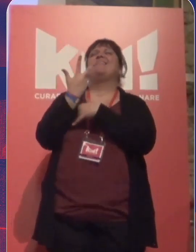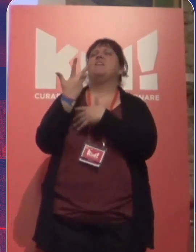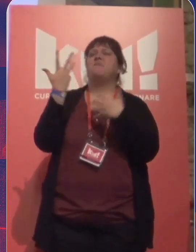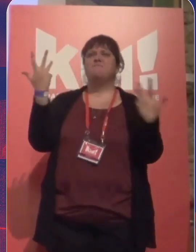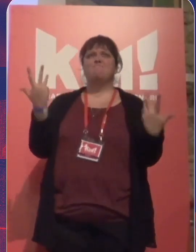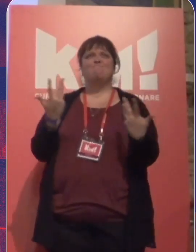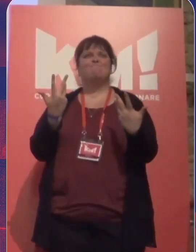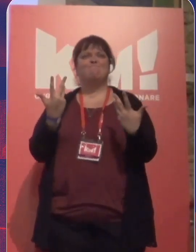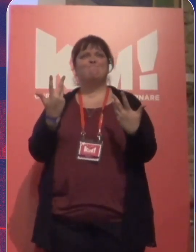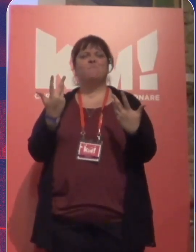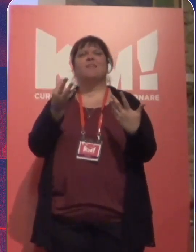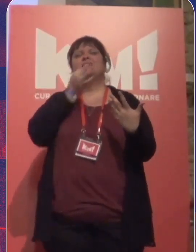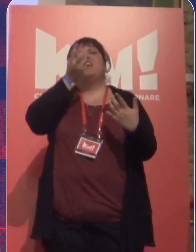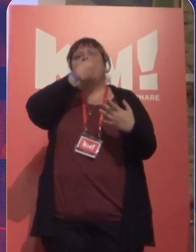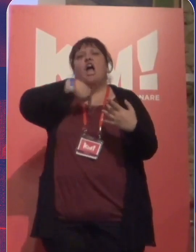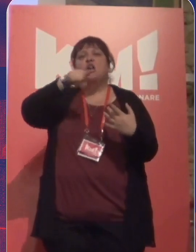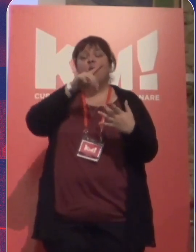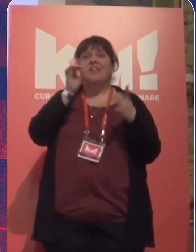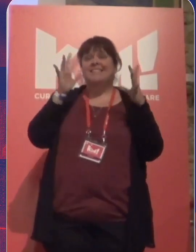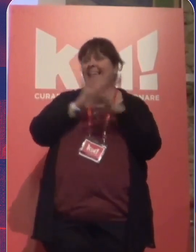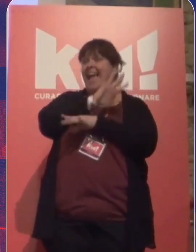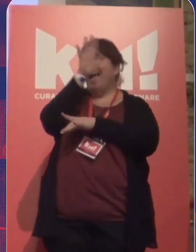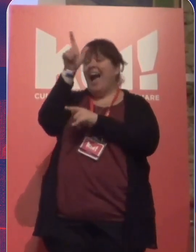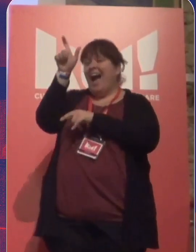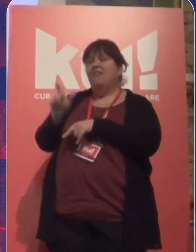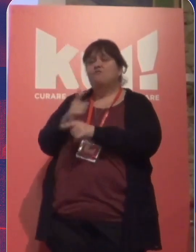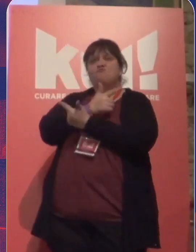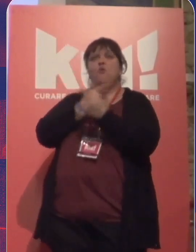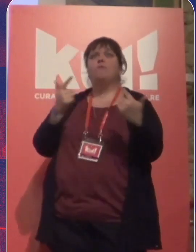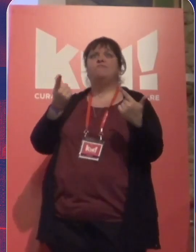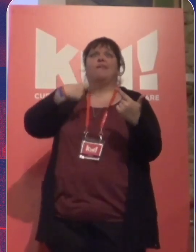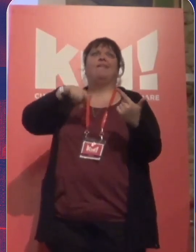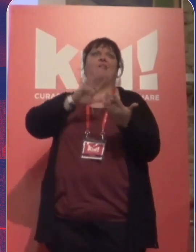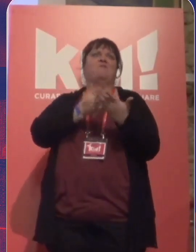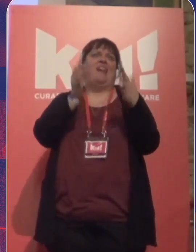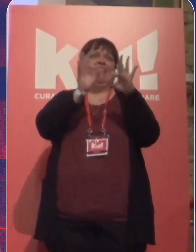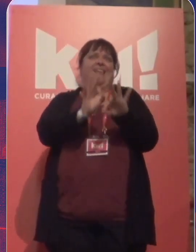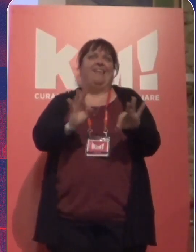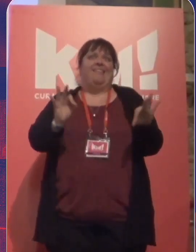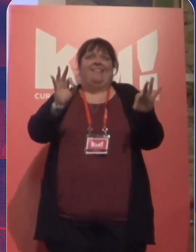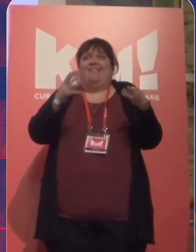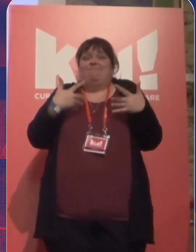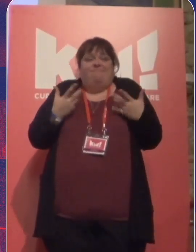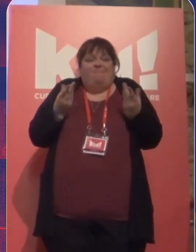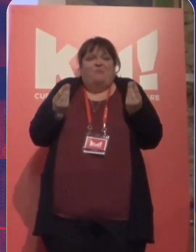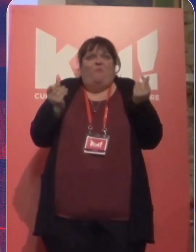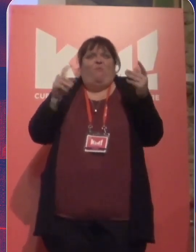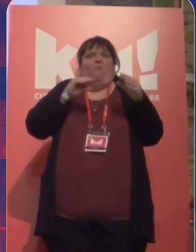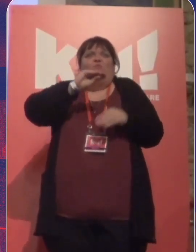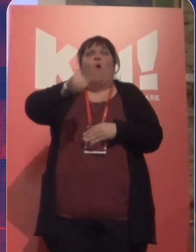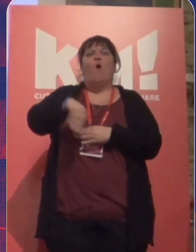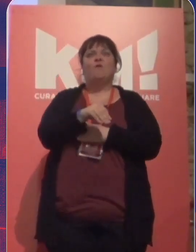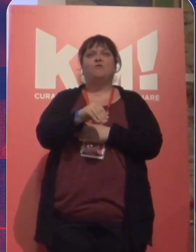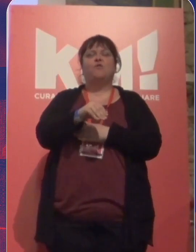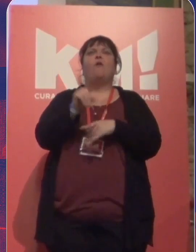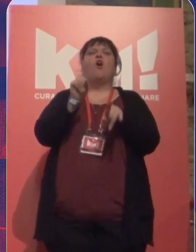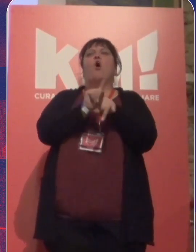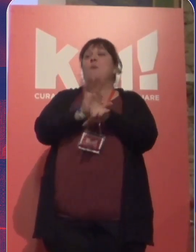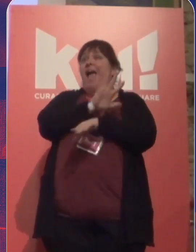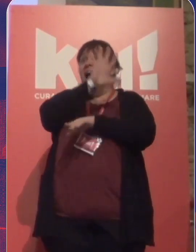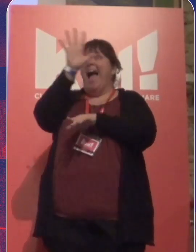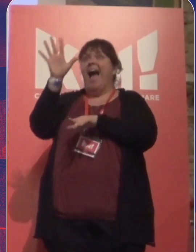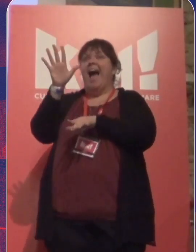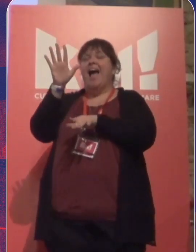e dunque l'altro è per un verso l'ossigeno della vita e il covip cosa ci insegna che